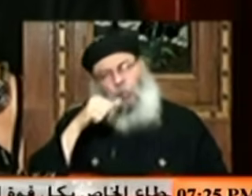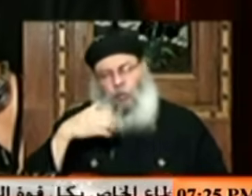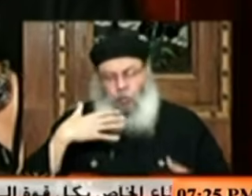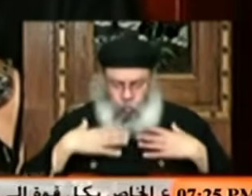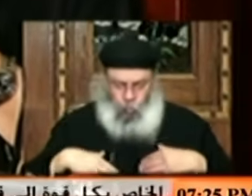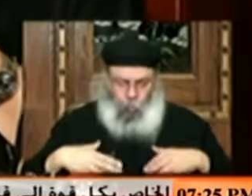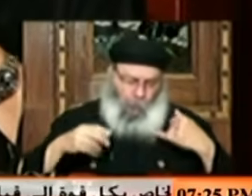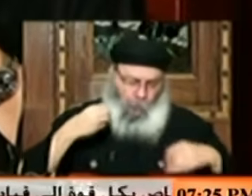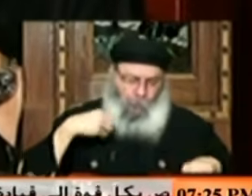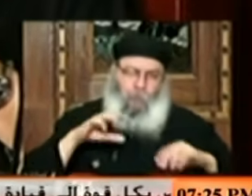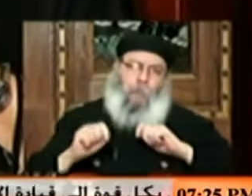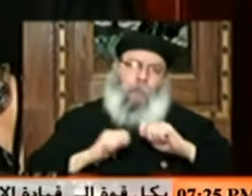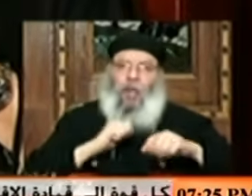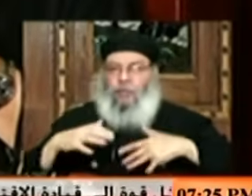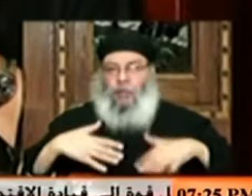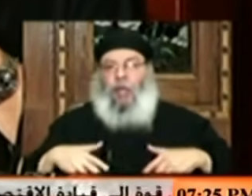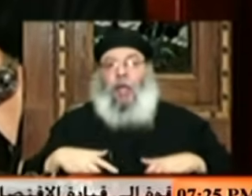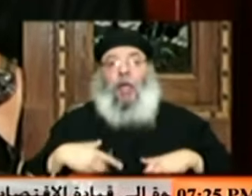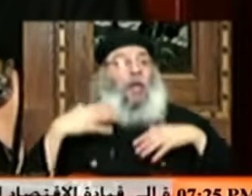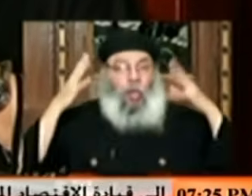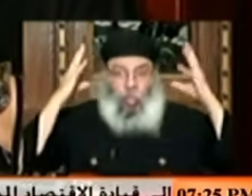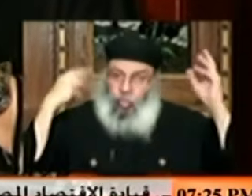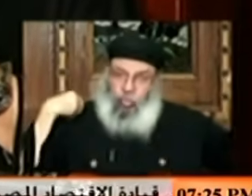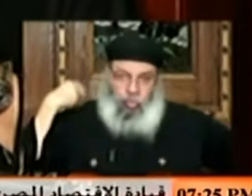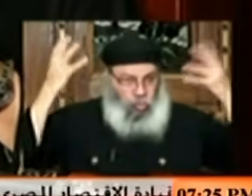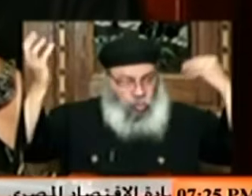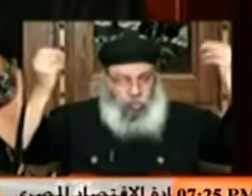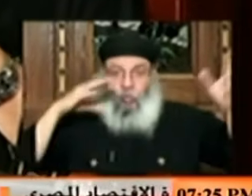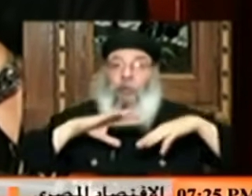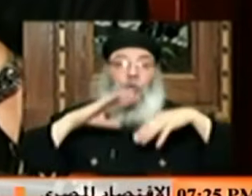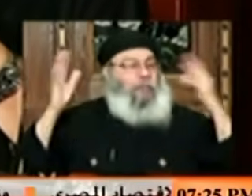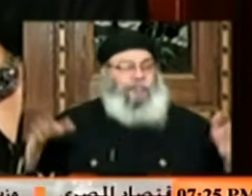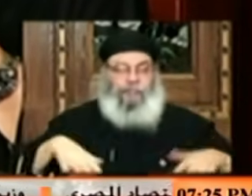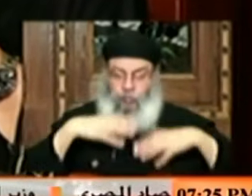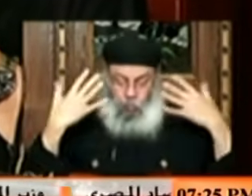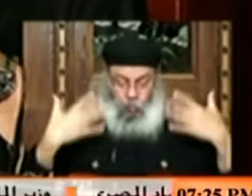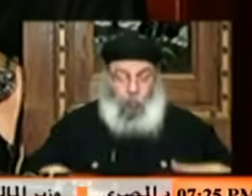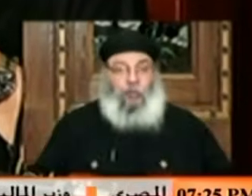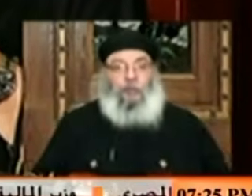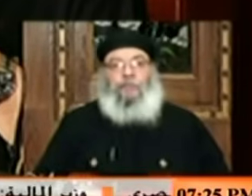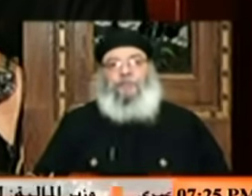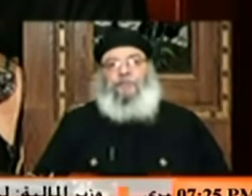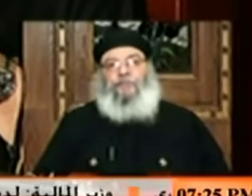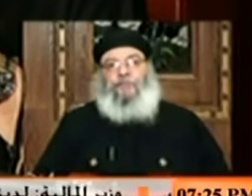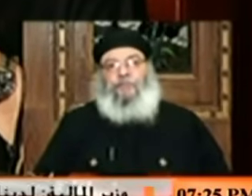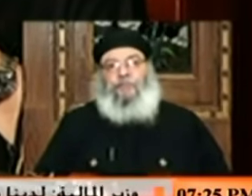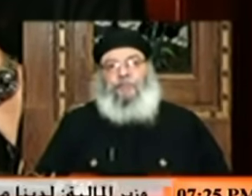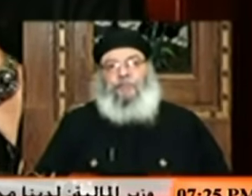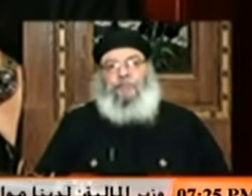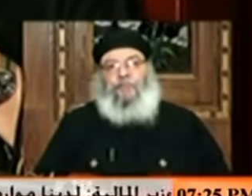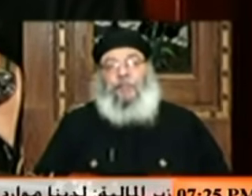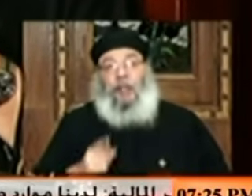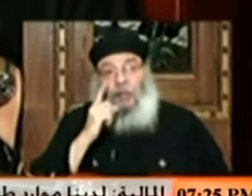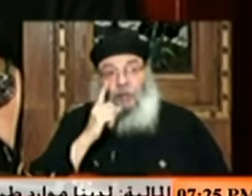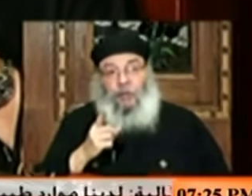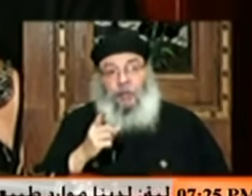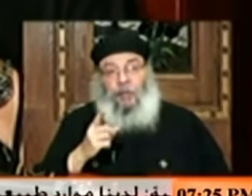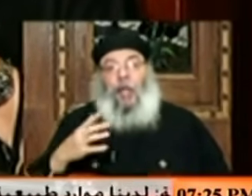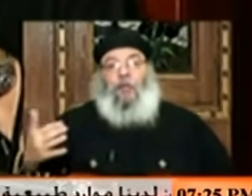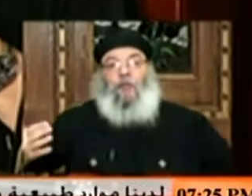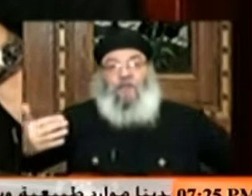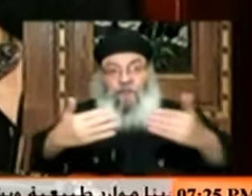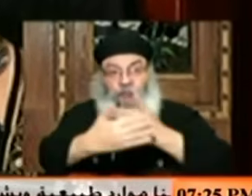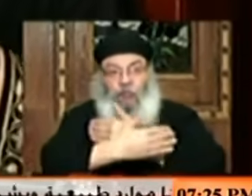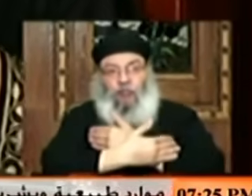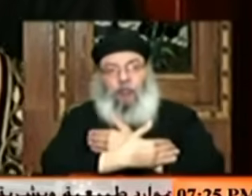لبسه مقطع صحته ضايعه شعره مش مستوي كويس لا لكن خذ في